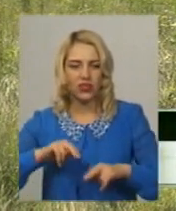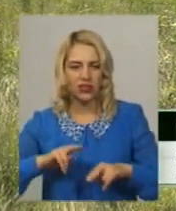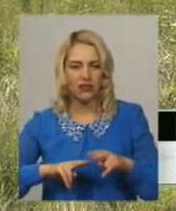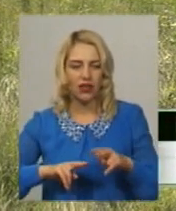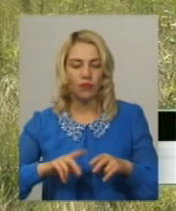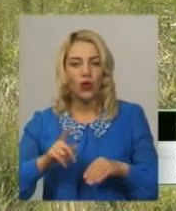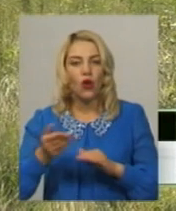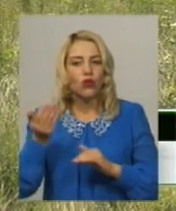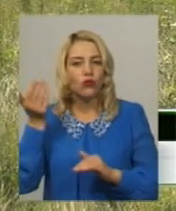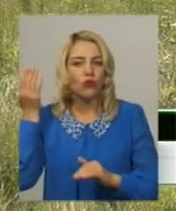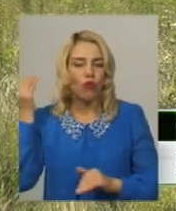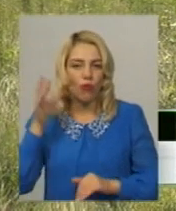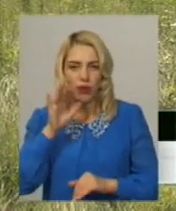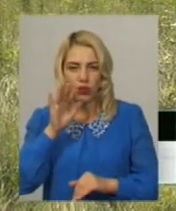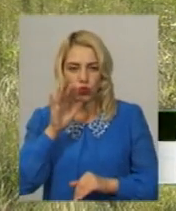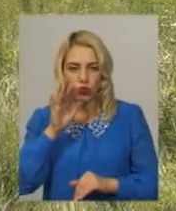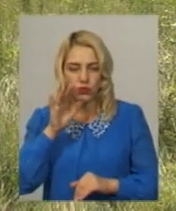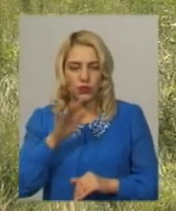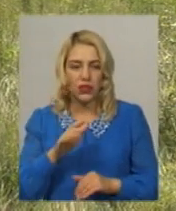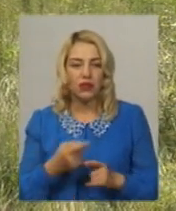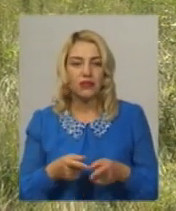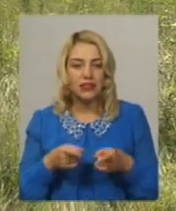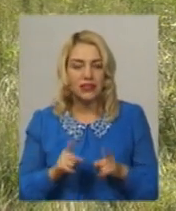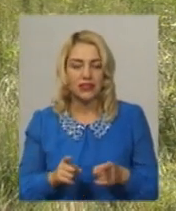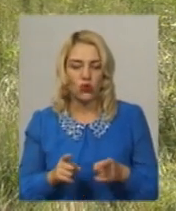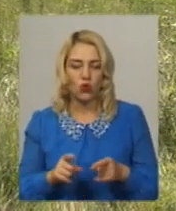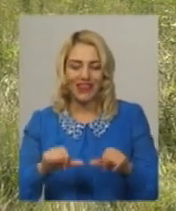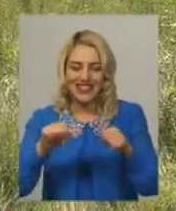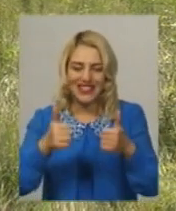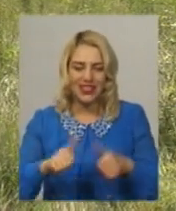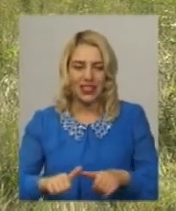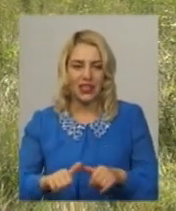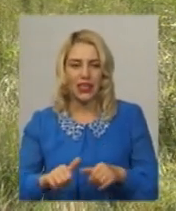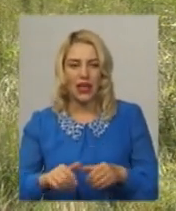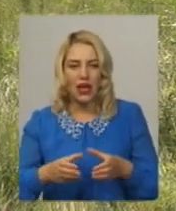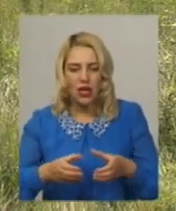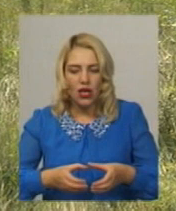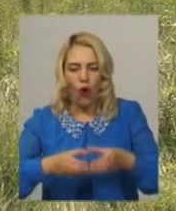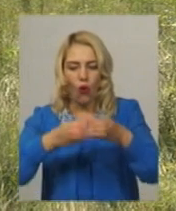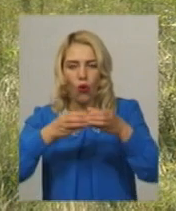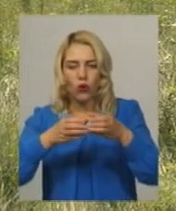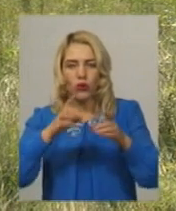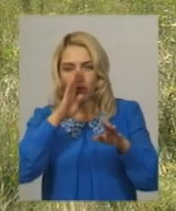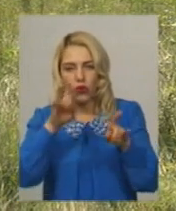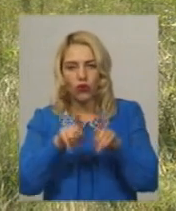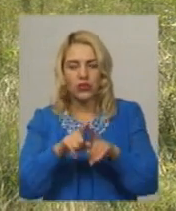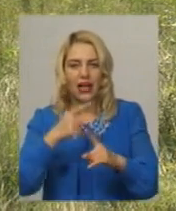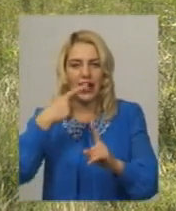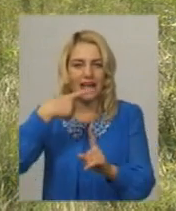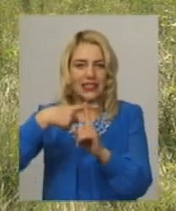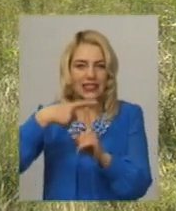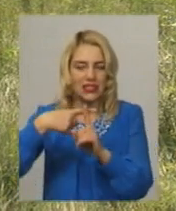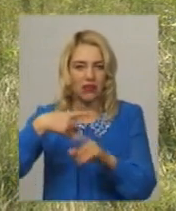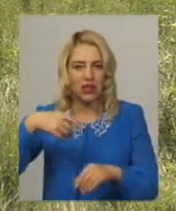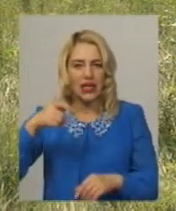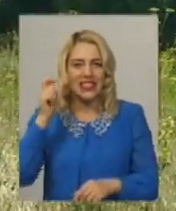саме того періоду. Це дійсно і стиль, і напівколони, які ми бачимо, хрестоподібна, з